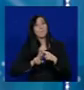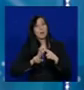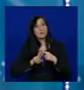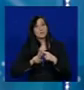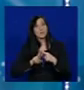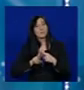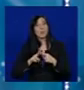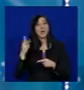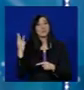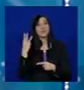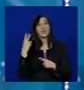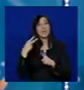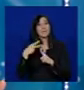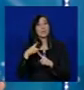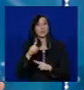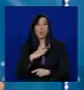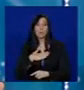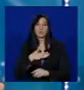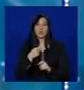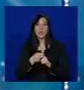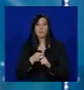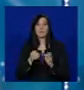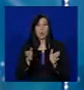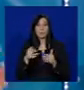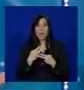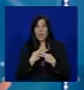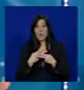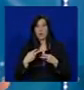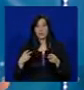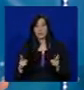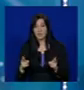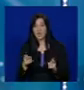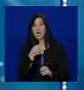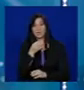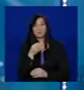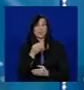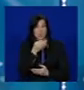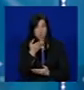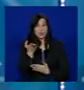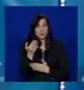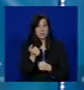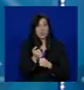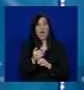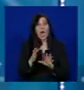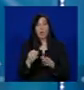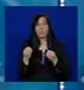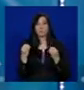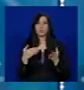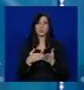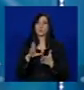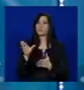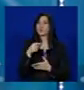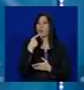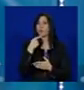с трите медии, които имаше да направи определени разкрития, за да се случат тези неща. Но ако ми позволите, тъй като всички говорят